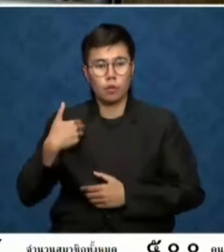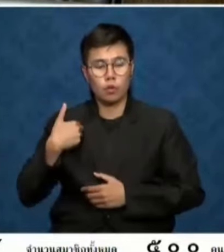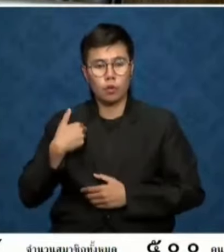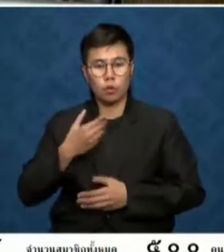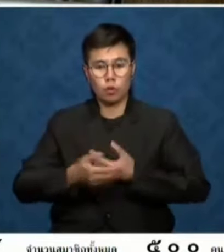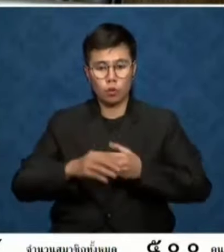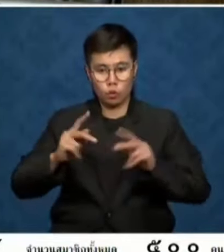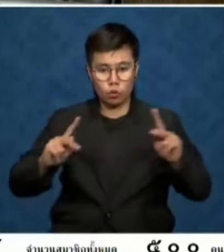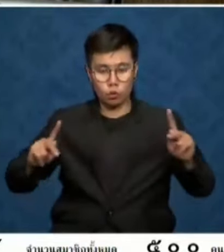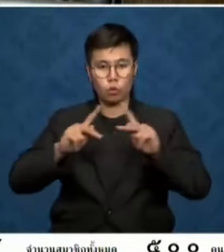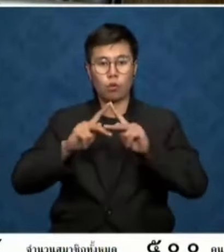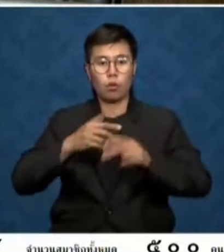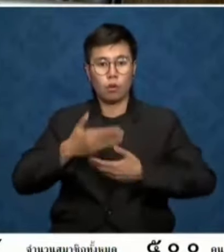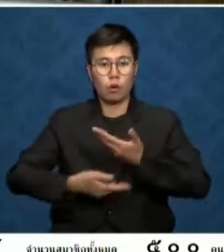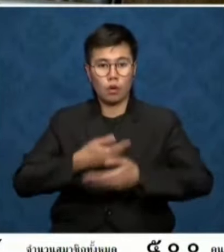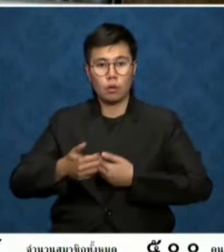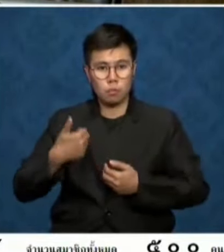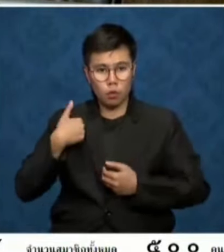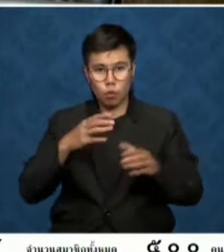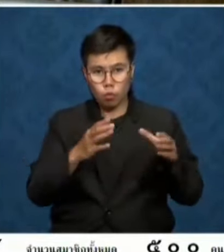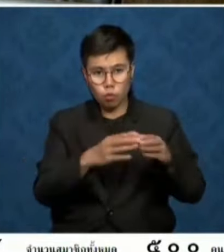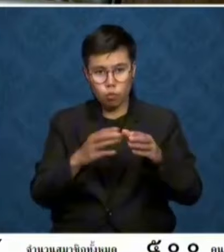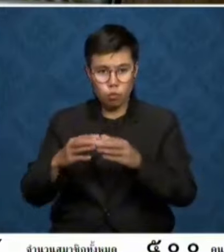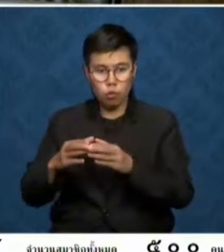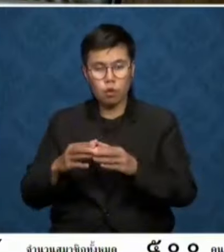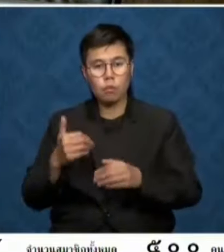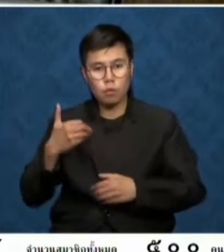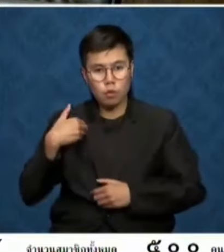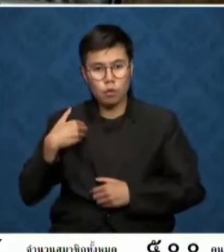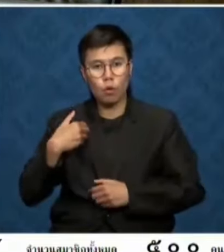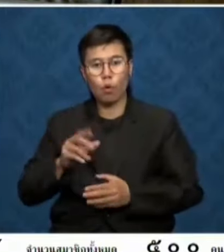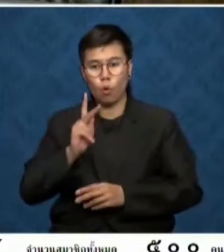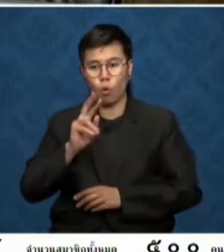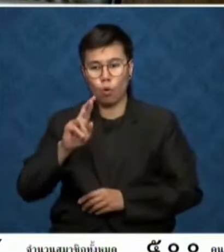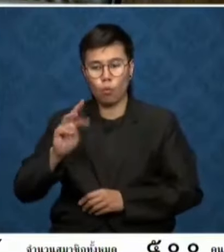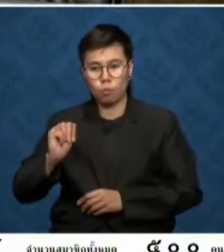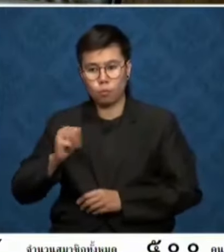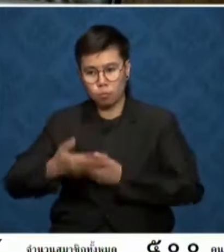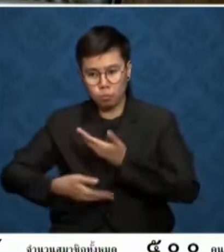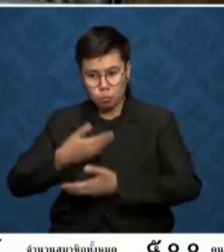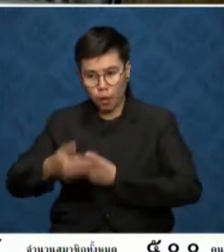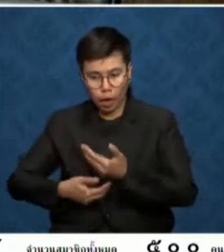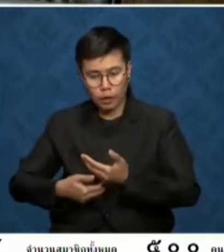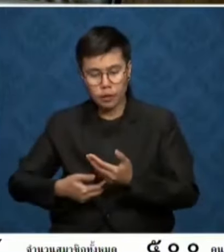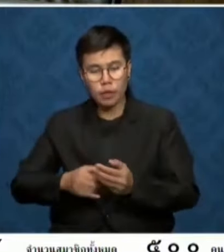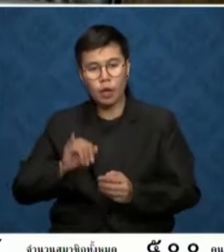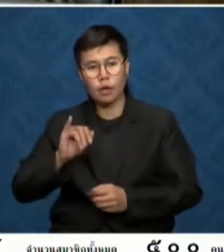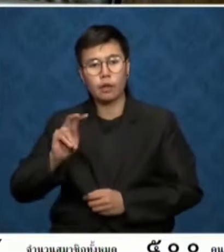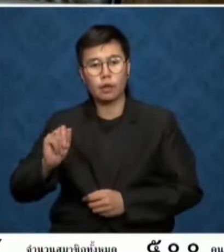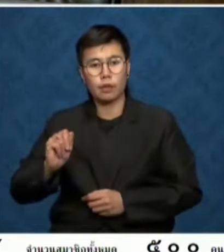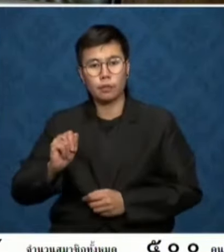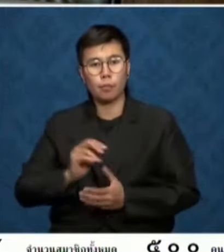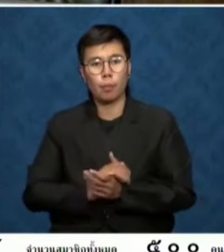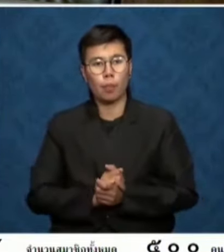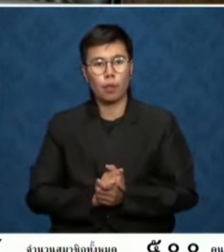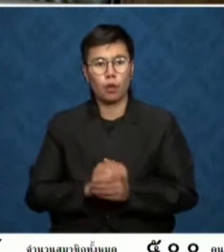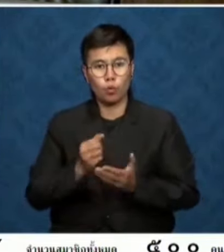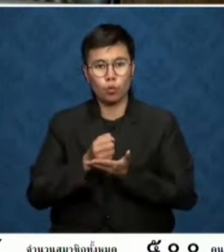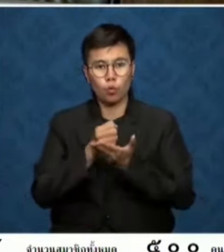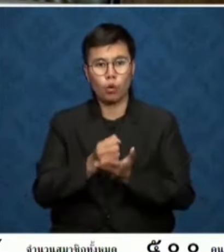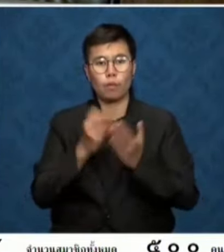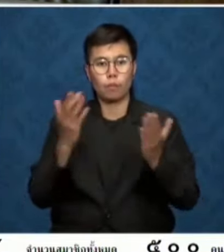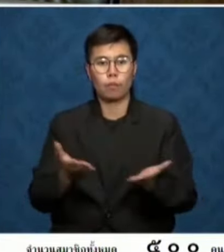องหนึ่งนั้นที่มีความสำคัญก็คือกรมการค้าภายในกรมการค้าภายในเป็นกรมที่ช่วยส่งเส